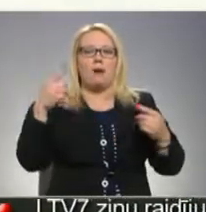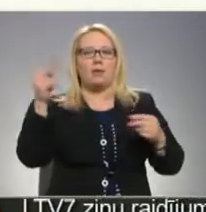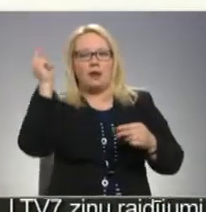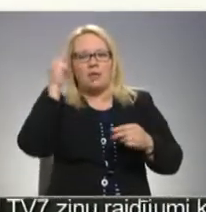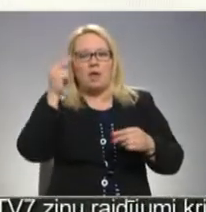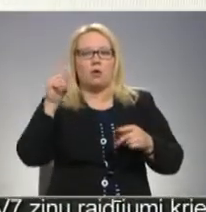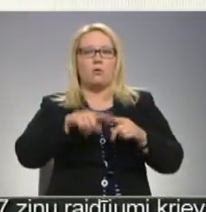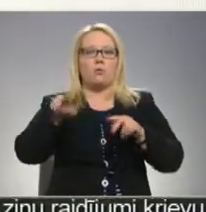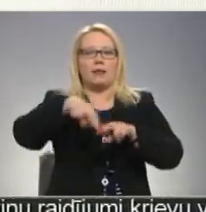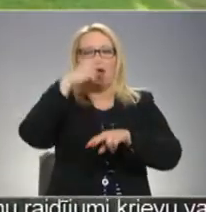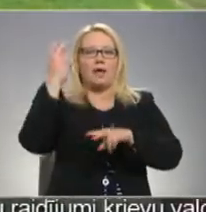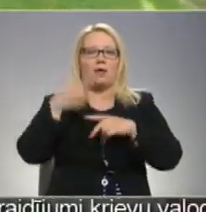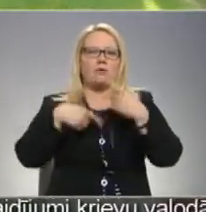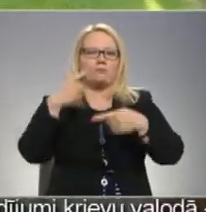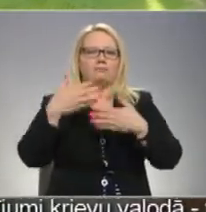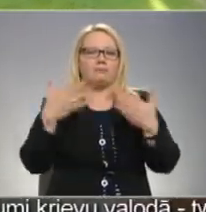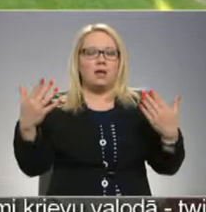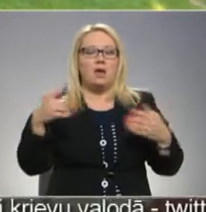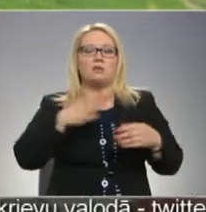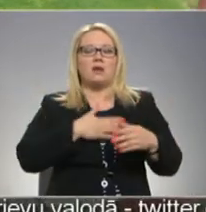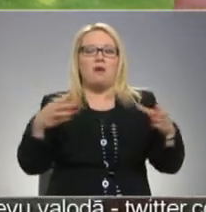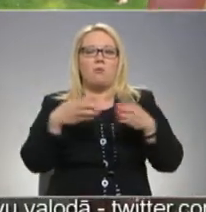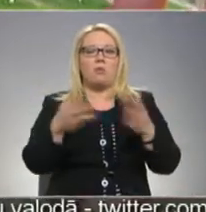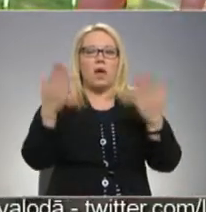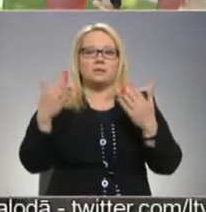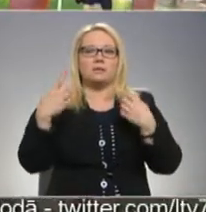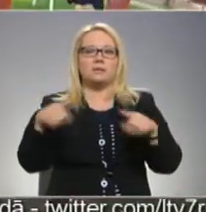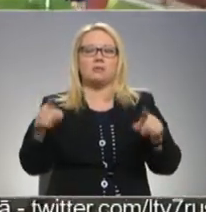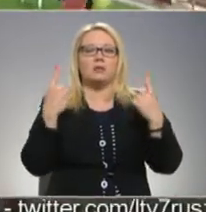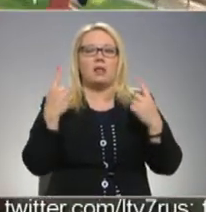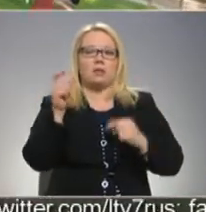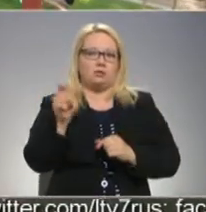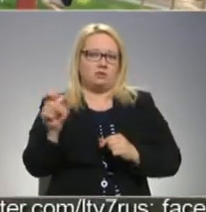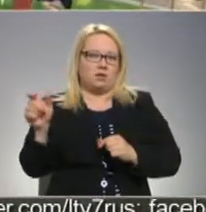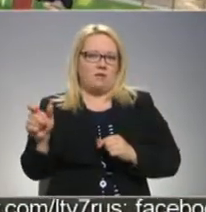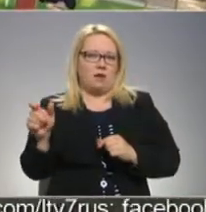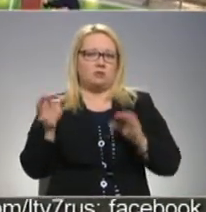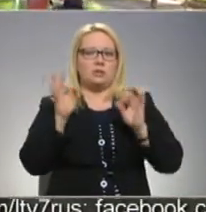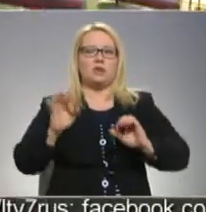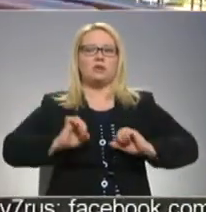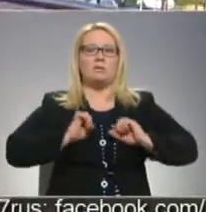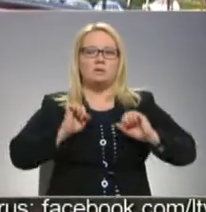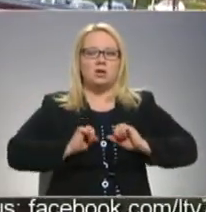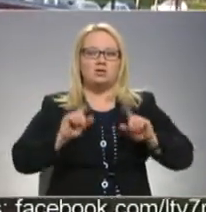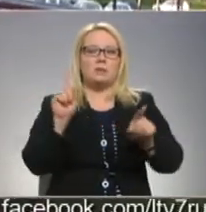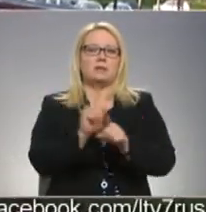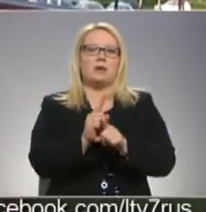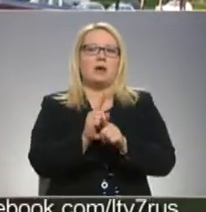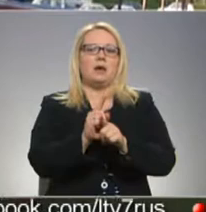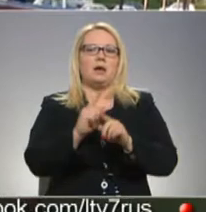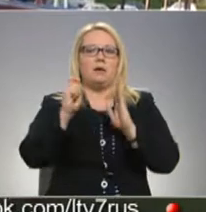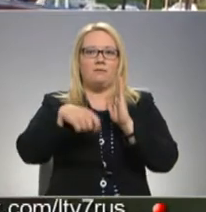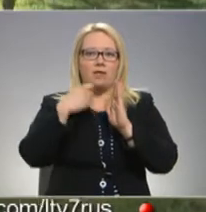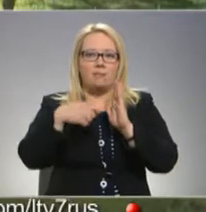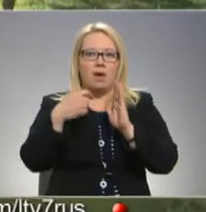uzņem akrobātisko triku video, savā pulkā aicinot arī citus talantīgus cilvēkus. Tiešām cenšamies arī tagad filmēt